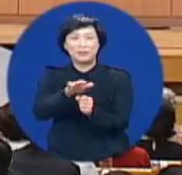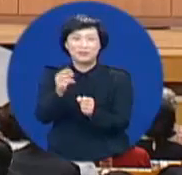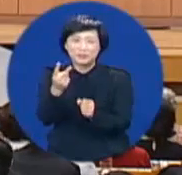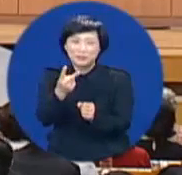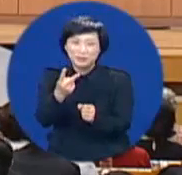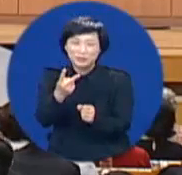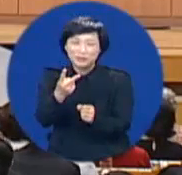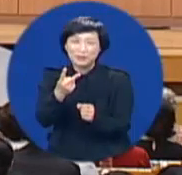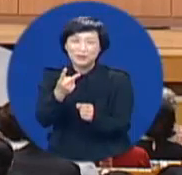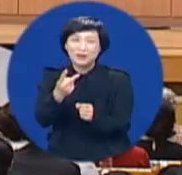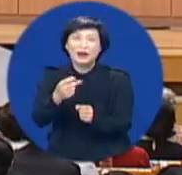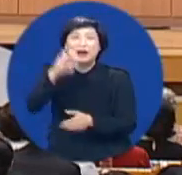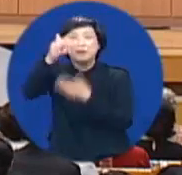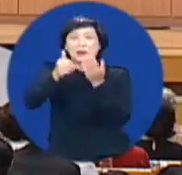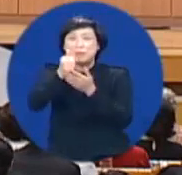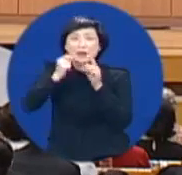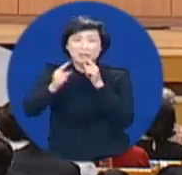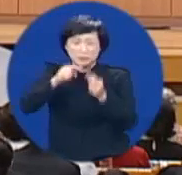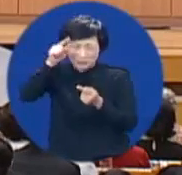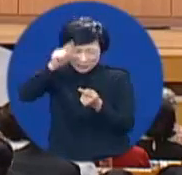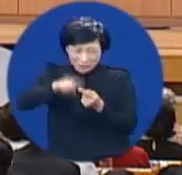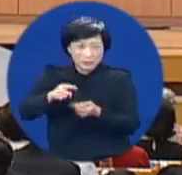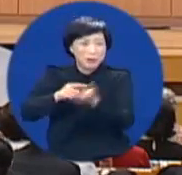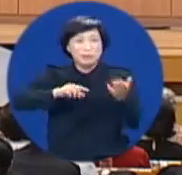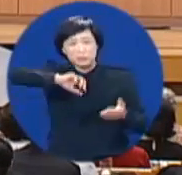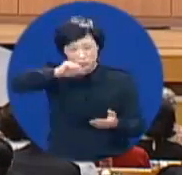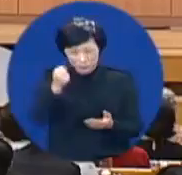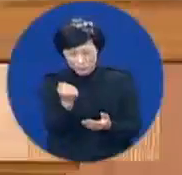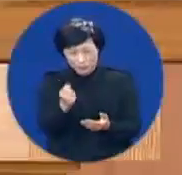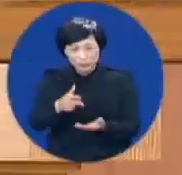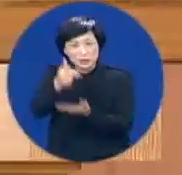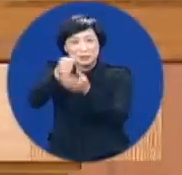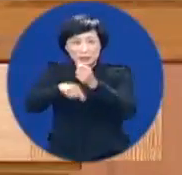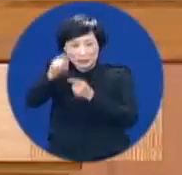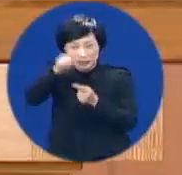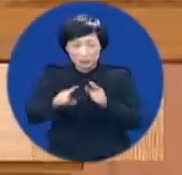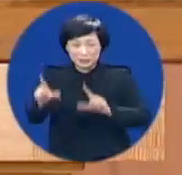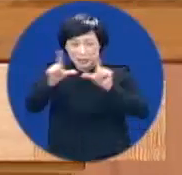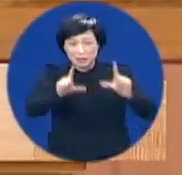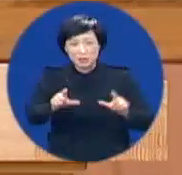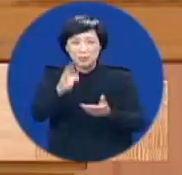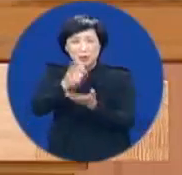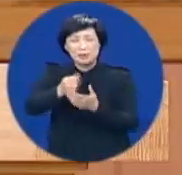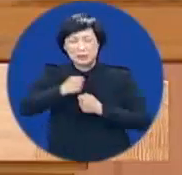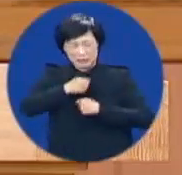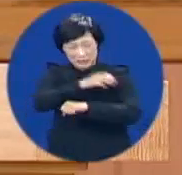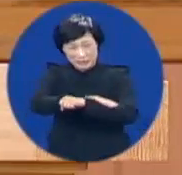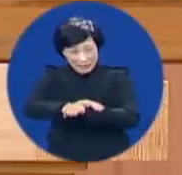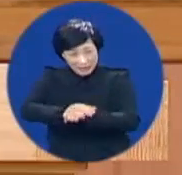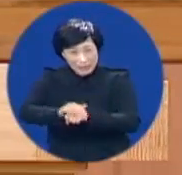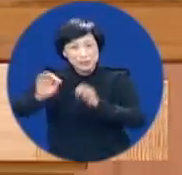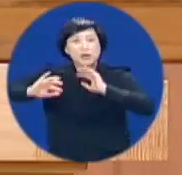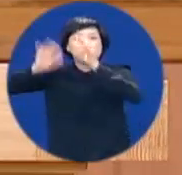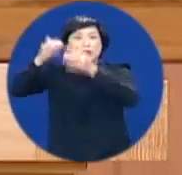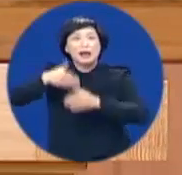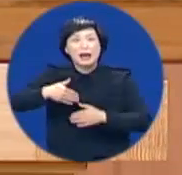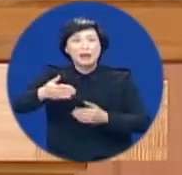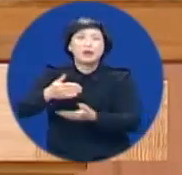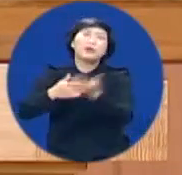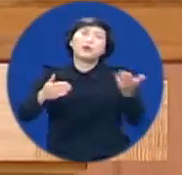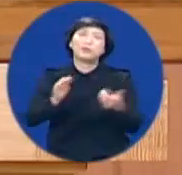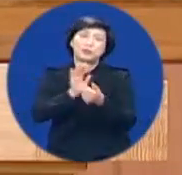하여튼 하나님의 말씀대로 쭉 하고 그대로 살다가 법을 잘 지키고 천국 가게 하는